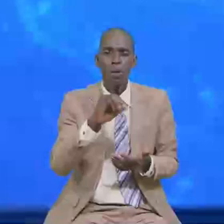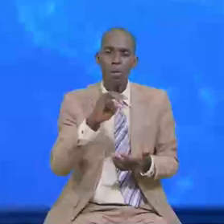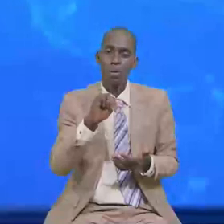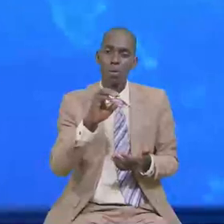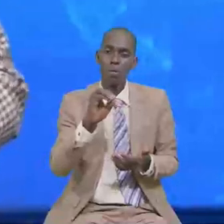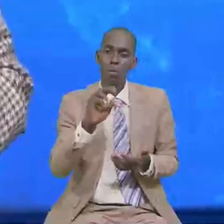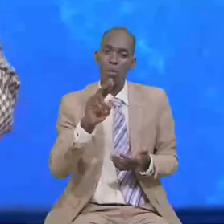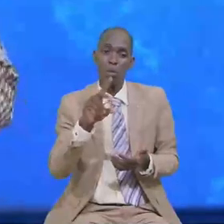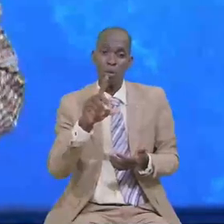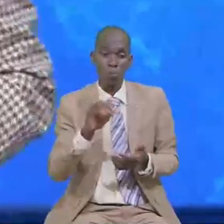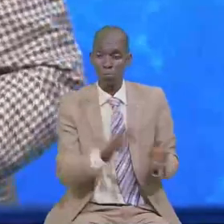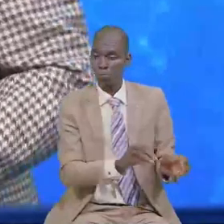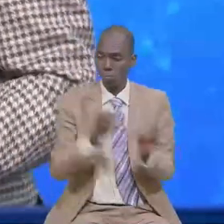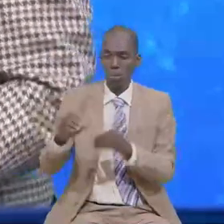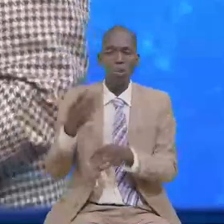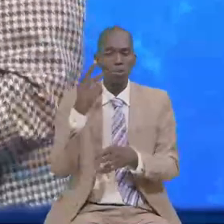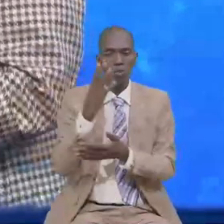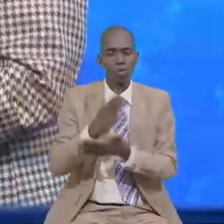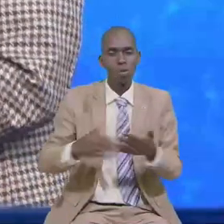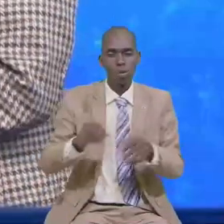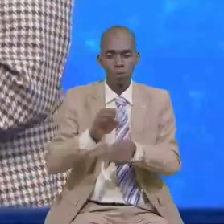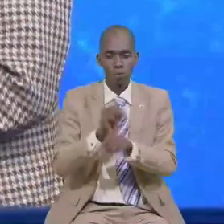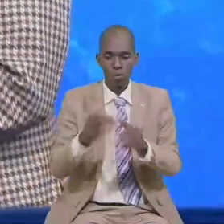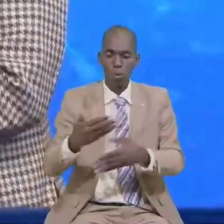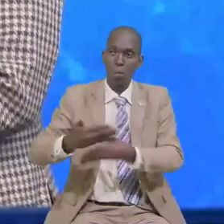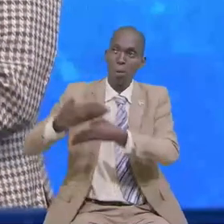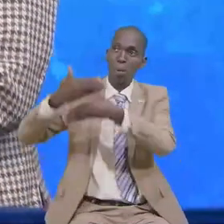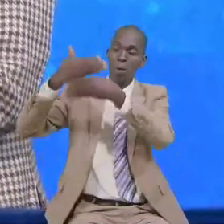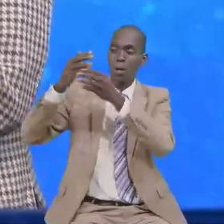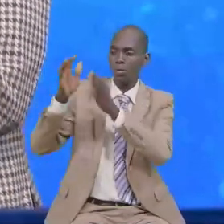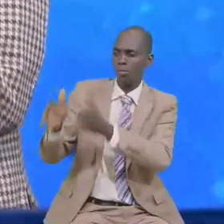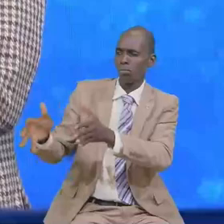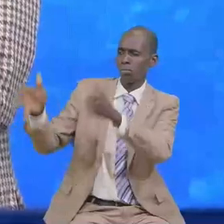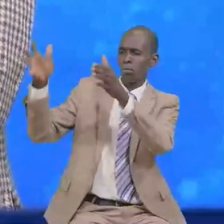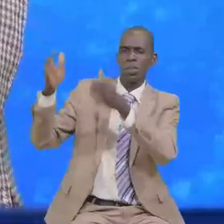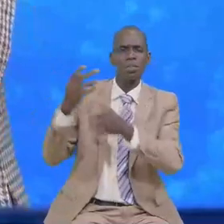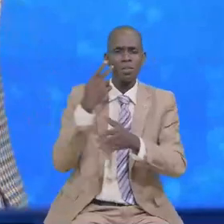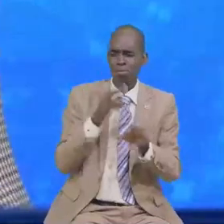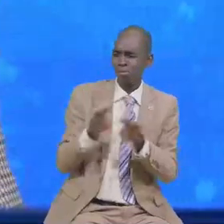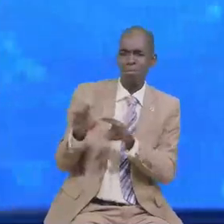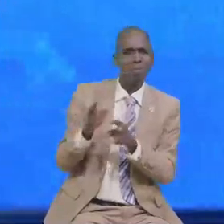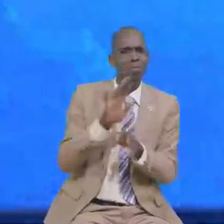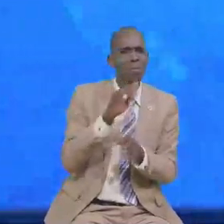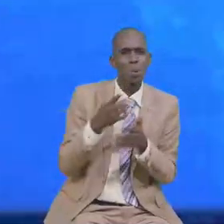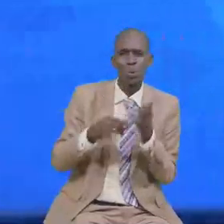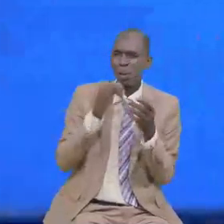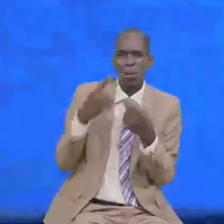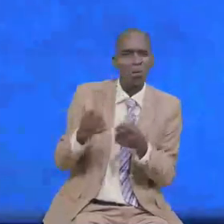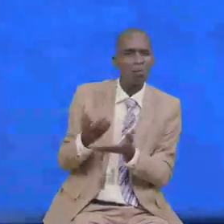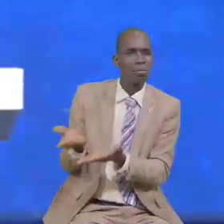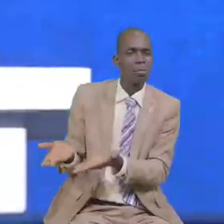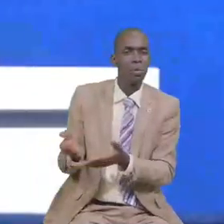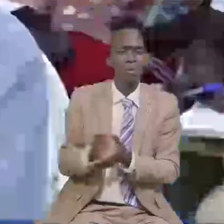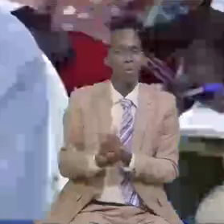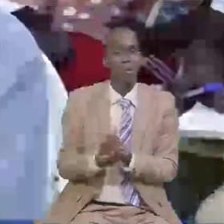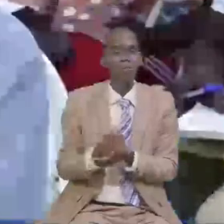prend de l'argile ici, on met ça là-bas, on met du sable là-bas et on fait un amas de quelque chose ici. Mais qu'est-ce qui